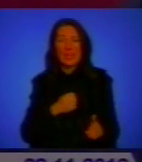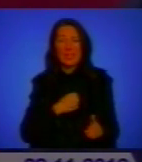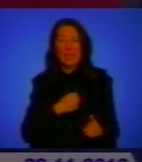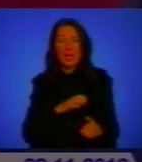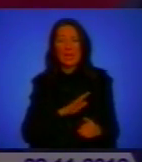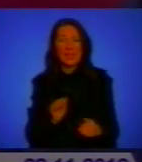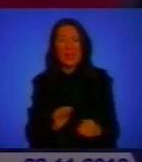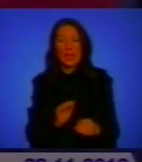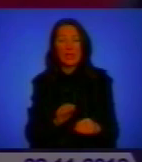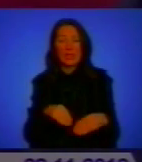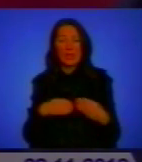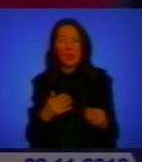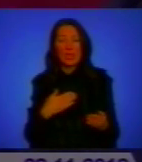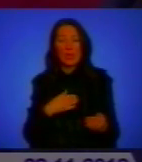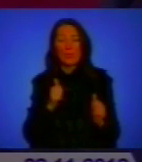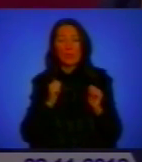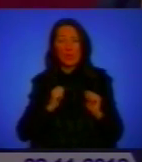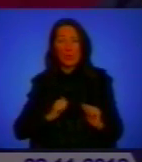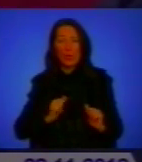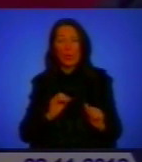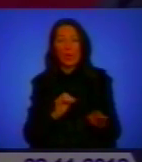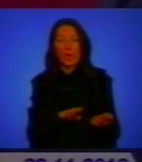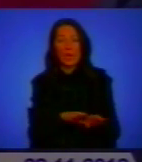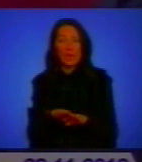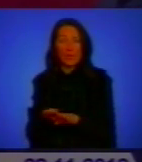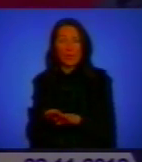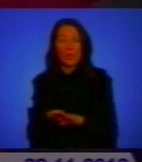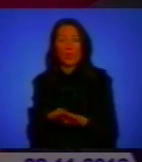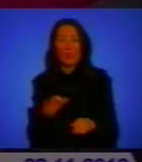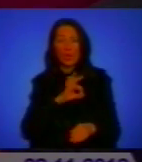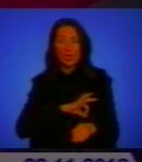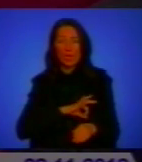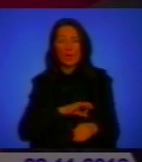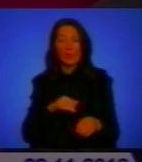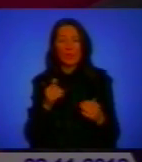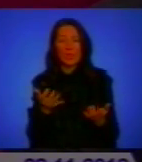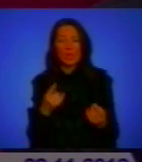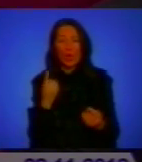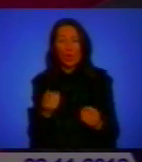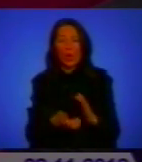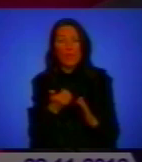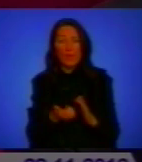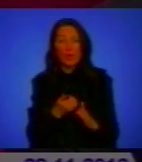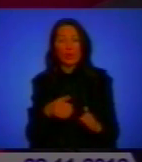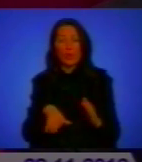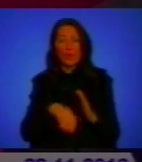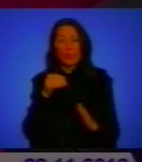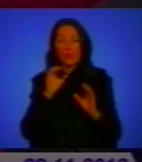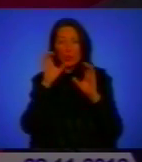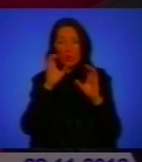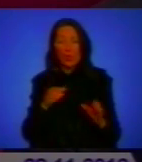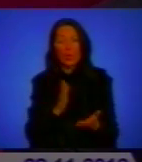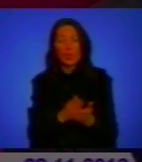не додавали нам спокою і рівного застосування. Ще однією вадою виборчого закону є відсутність чіткого